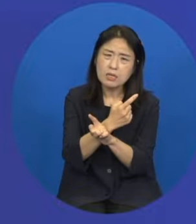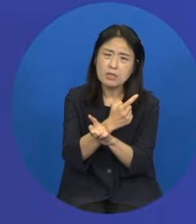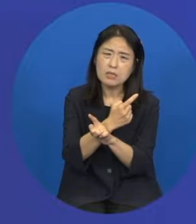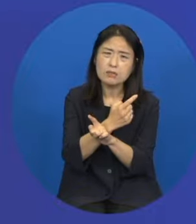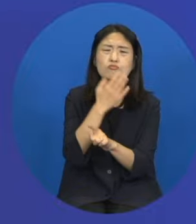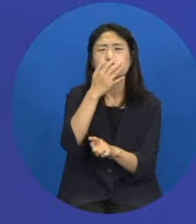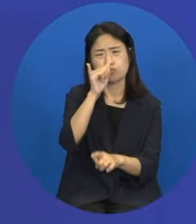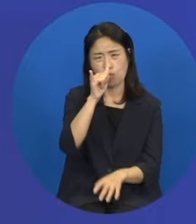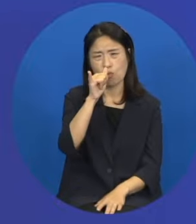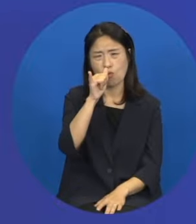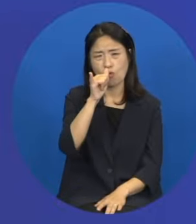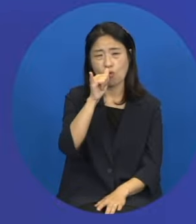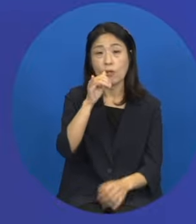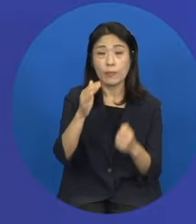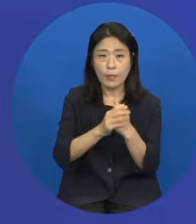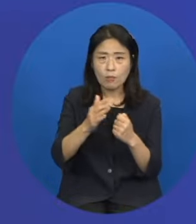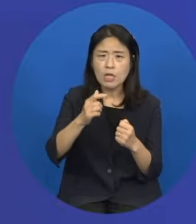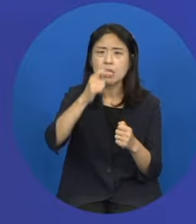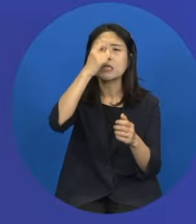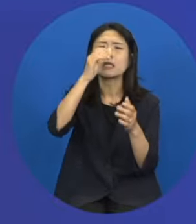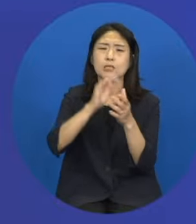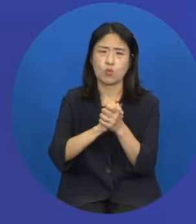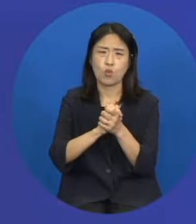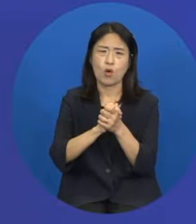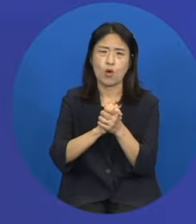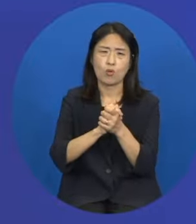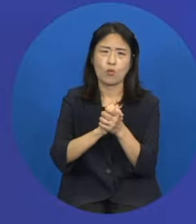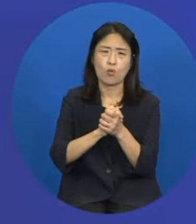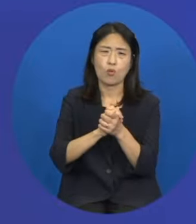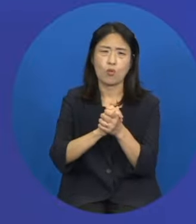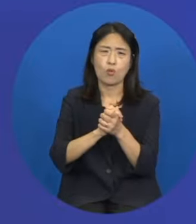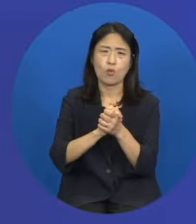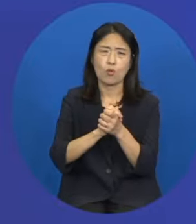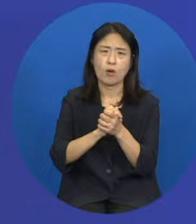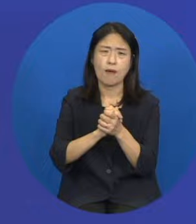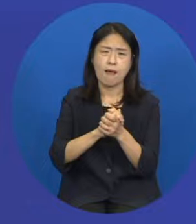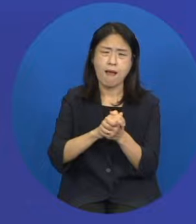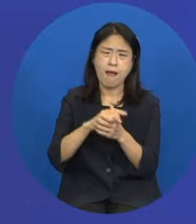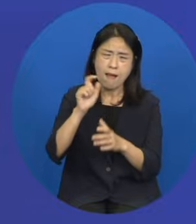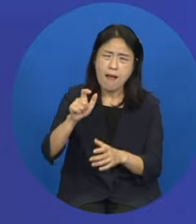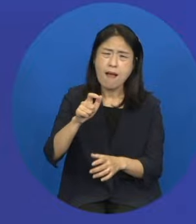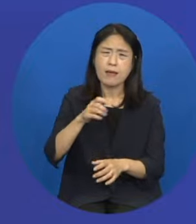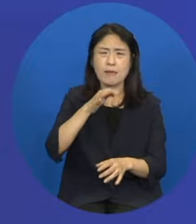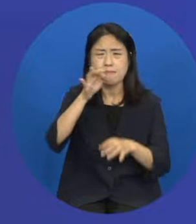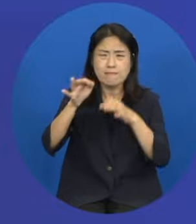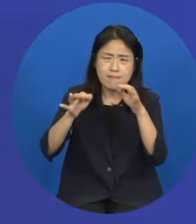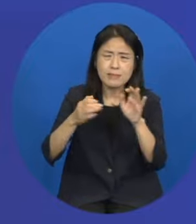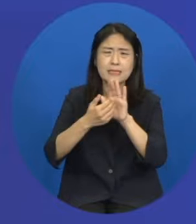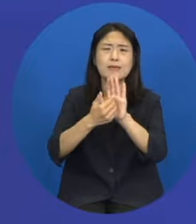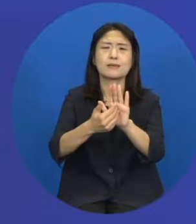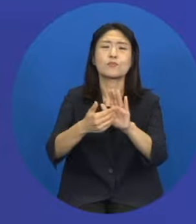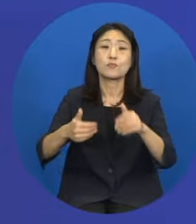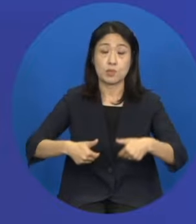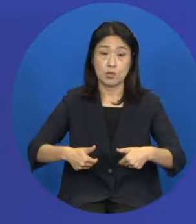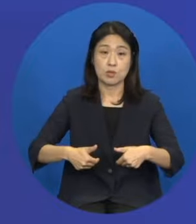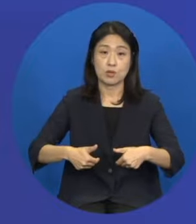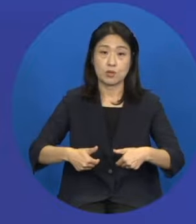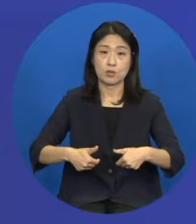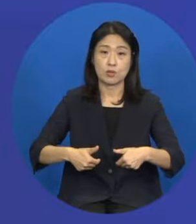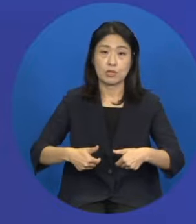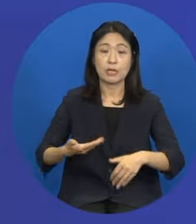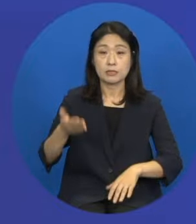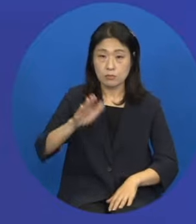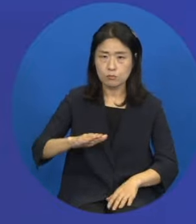되고 또한 소리칠 수 있어야 합니다. 근데 말씀드린 것처럼 주의해야 할 것이 항상 있어요.